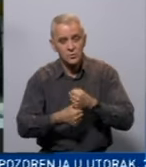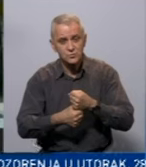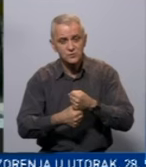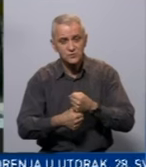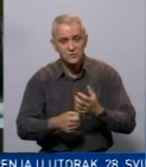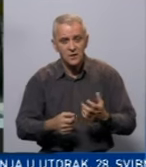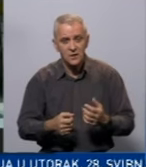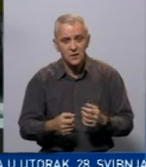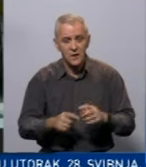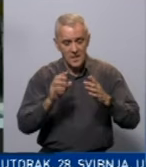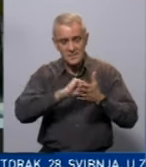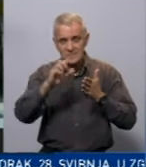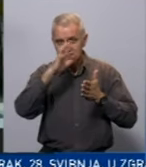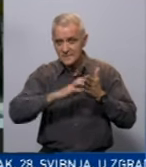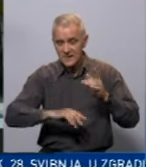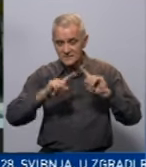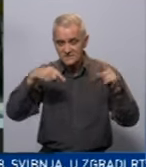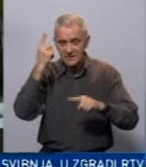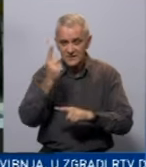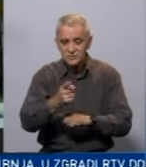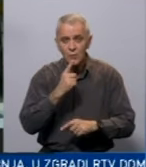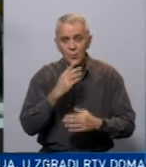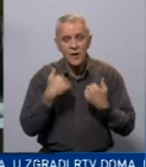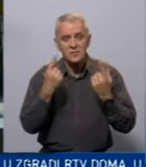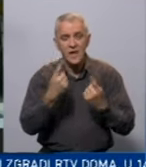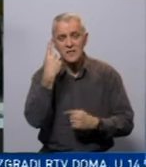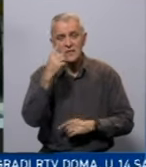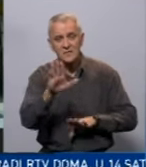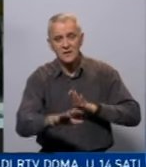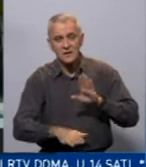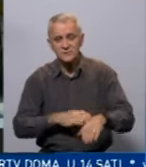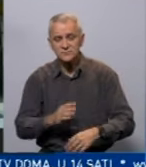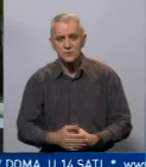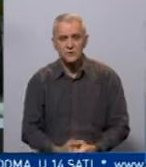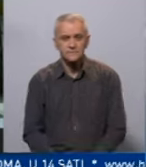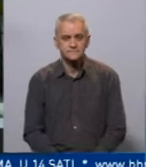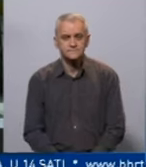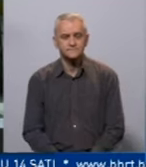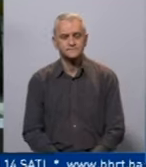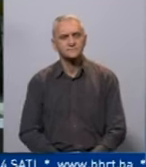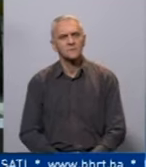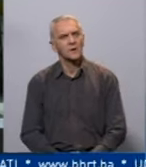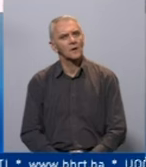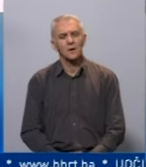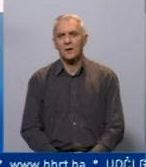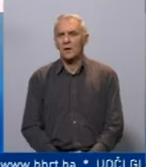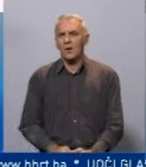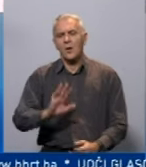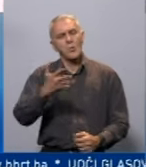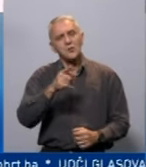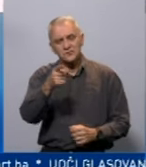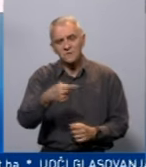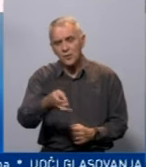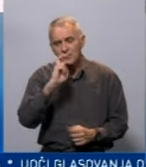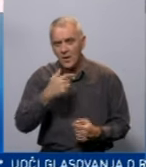nesporno daje jedan iskorak ka tom miru. Evo, možda ste konkretno i odgovorili na moje